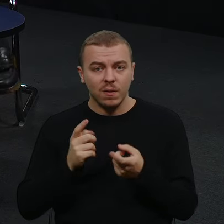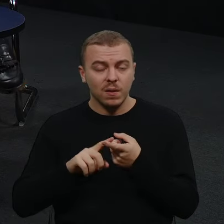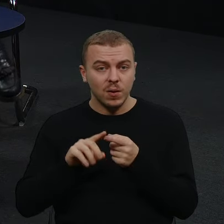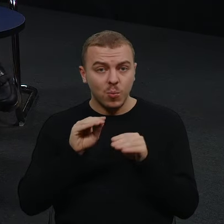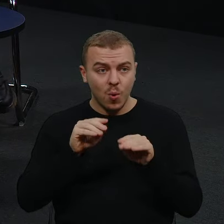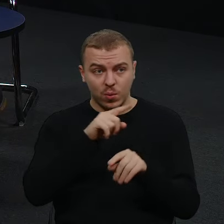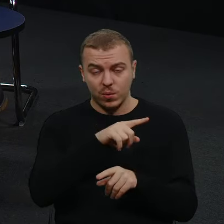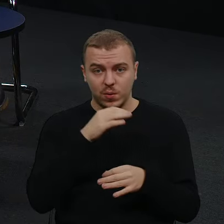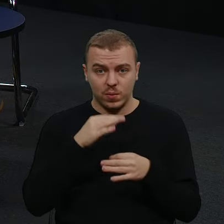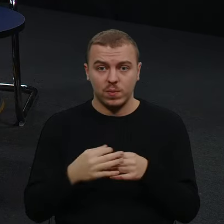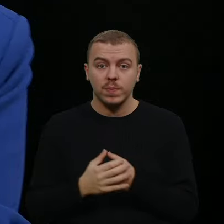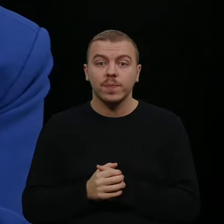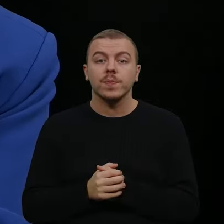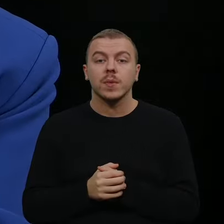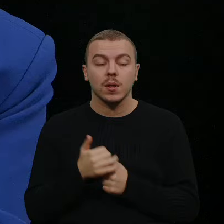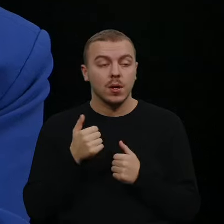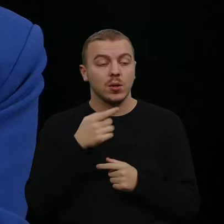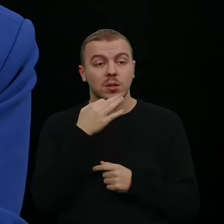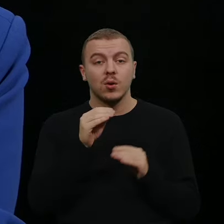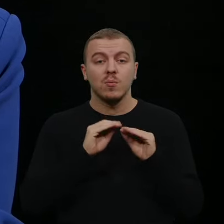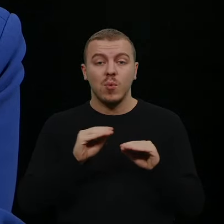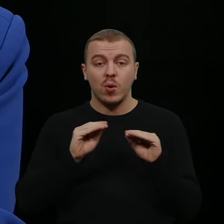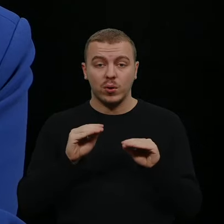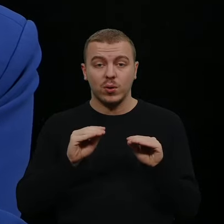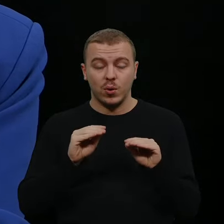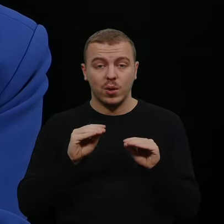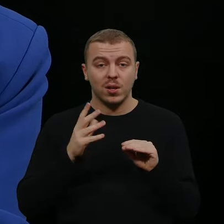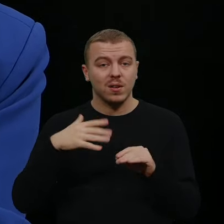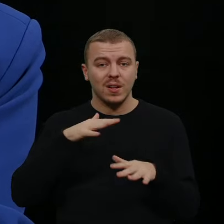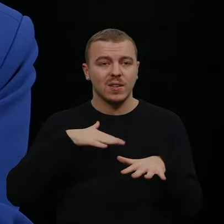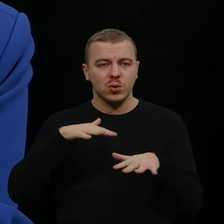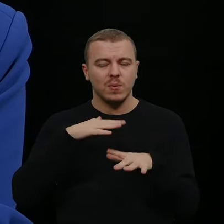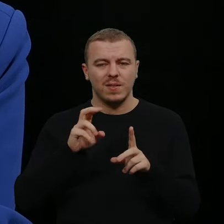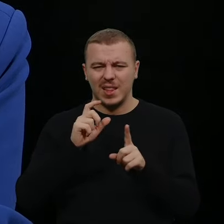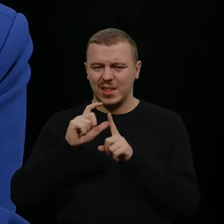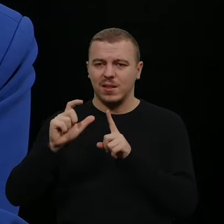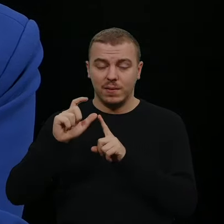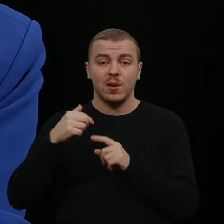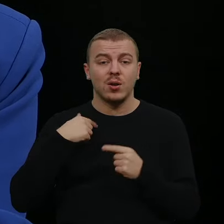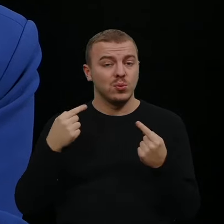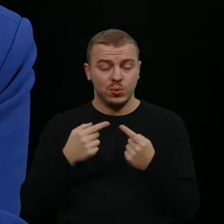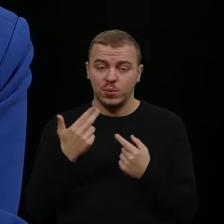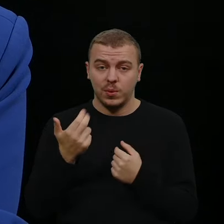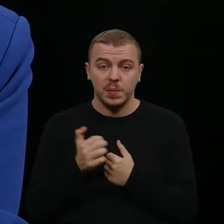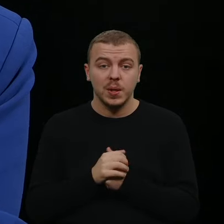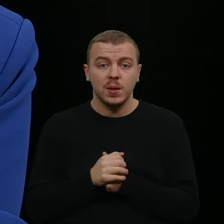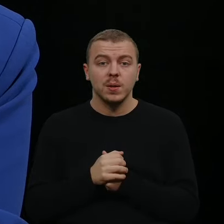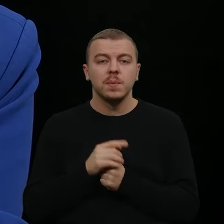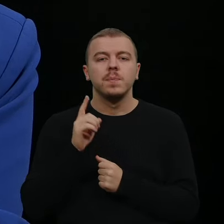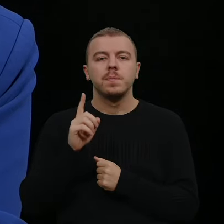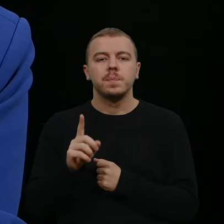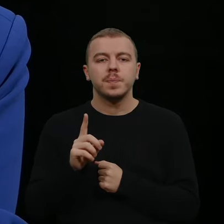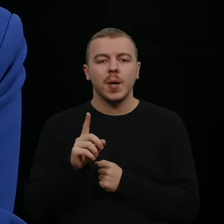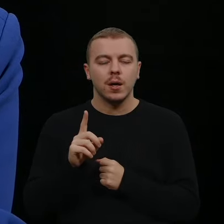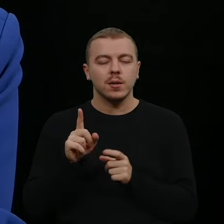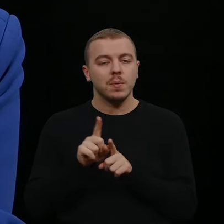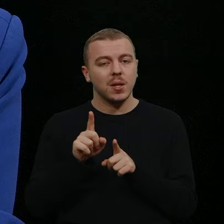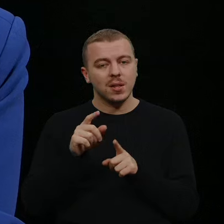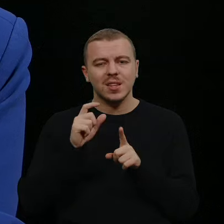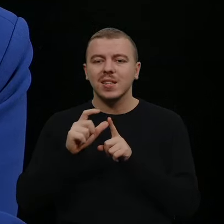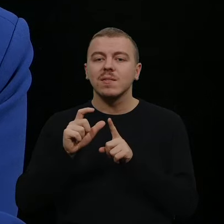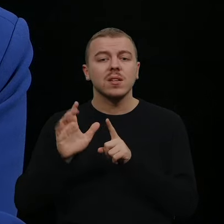dalykų. Gerai, ponė Birutė, vardinot, kad mokytojai yra mūsų visuomenės herojai, visiškai su tuo sutinku. Bet man atrodo, kad lygiai tokie patys herojai